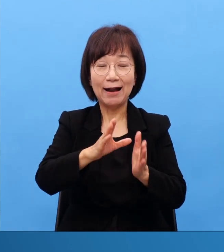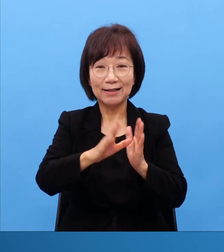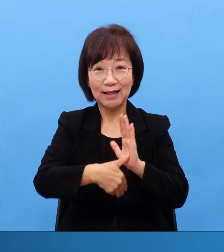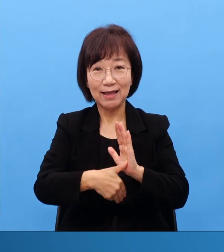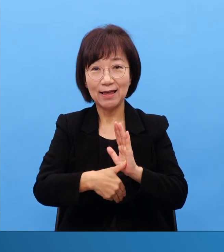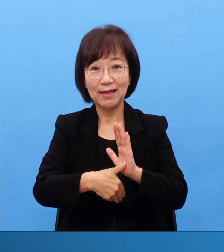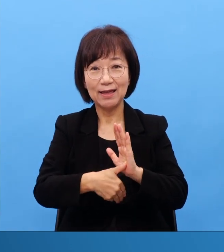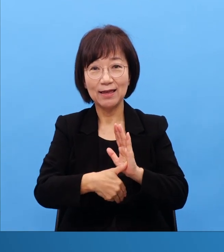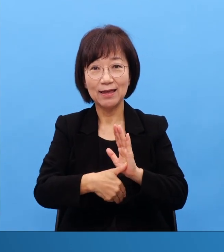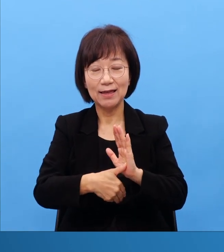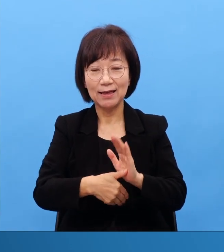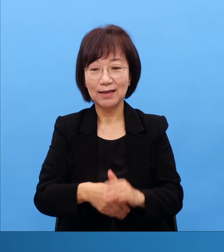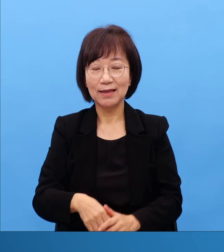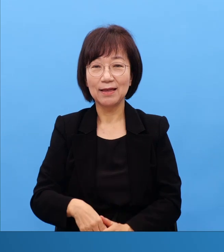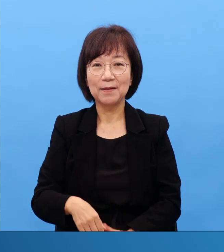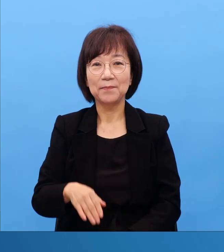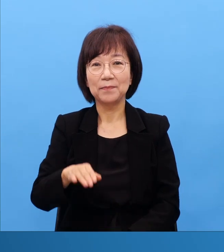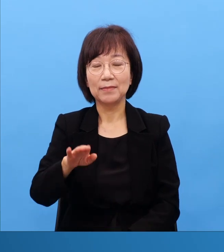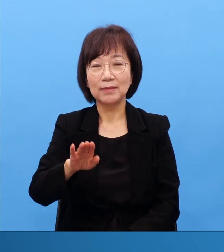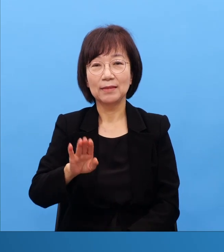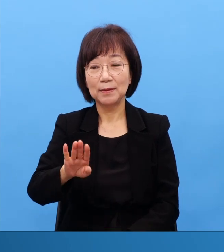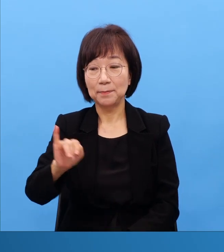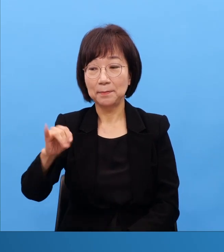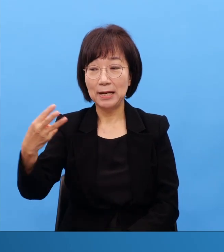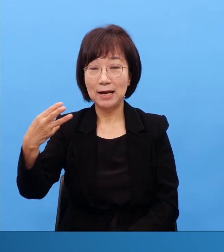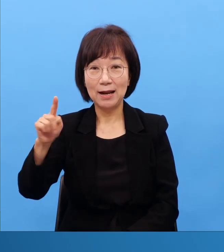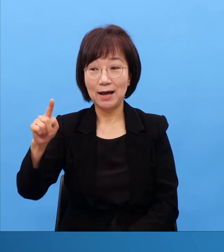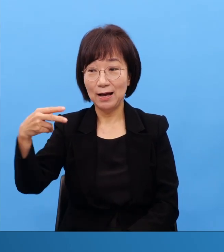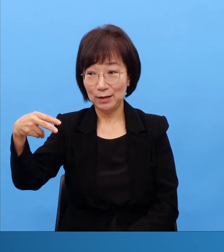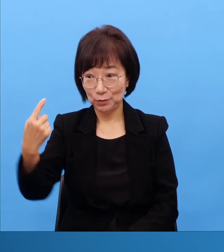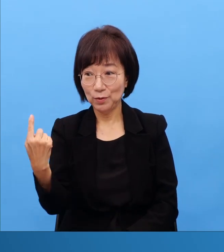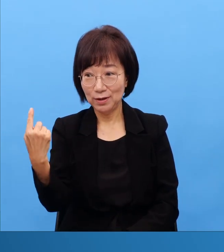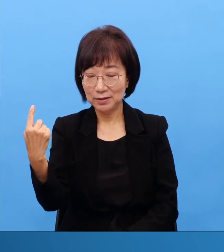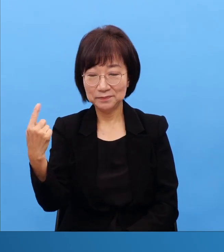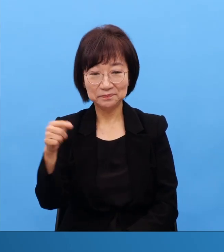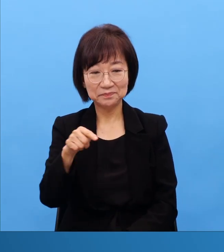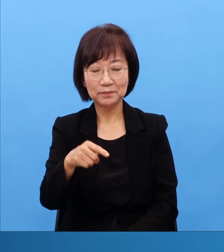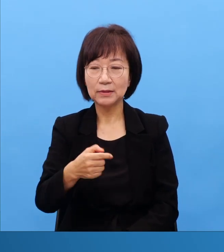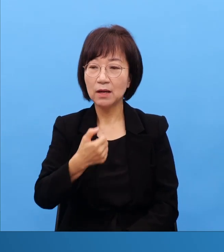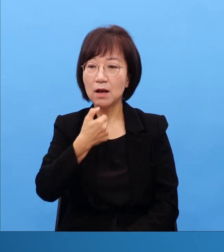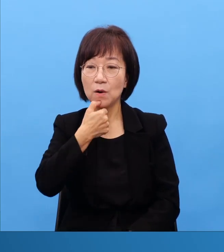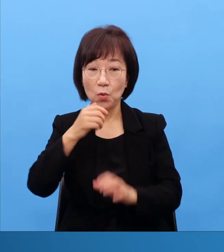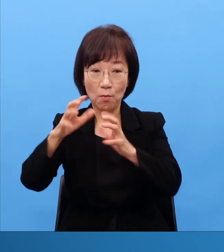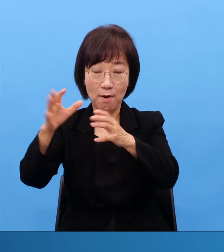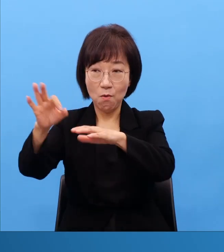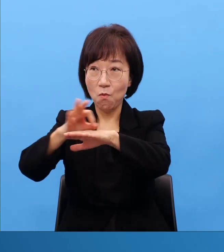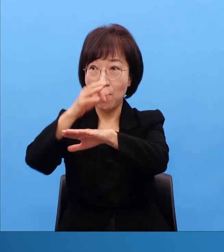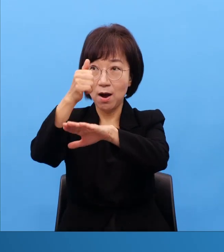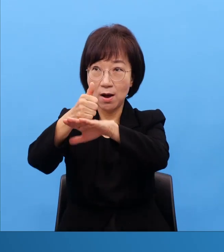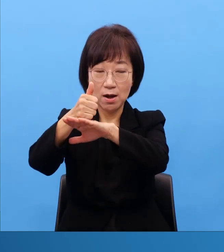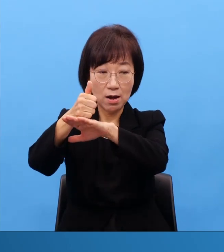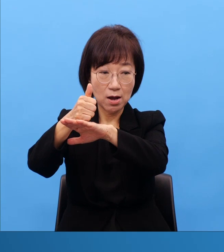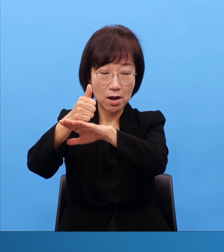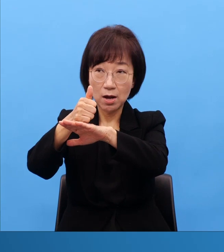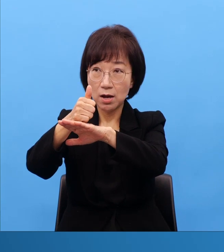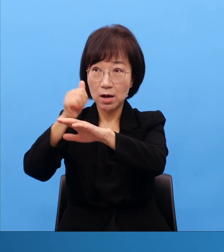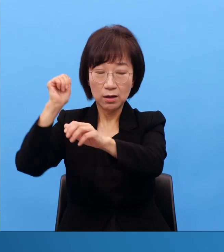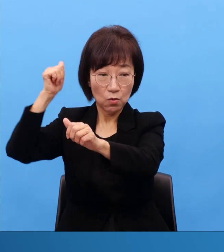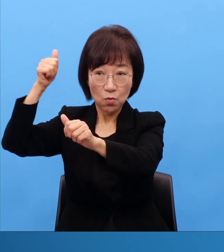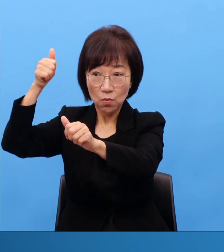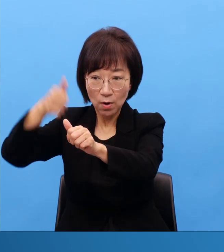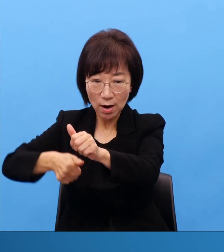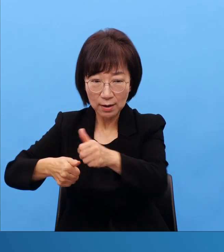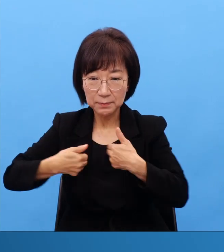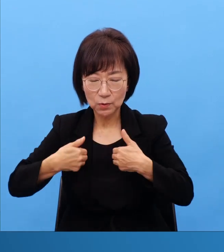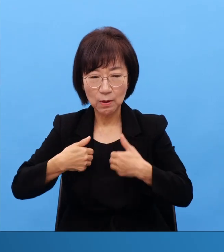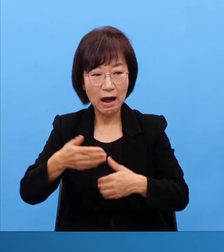로마 황제가 신인데 거기에 경배하는 것을 안 한 거야. And so there was such opposition against this. Instead